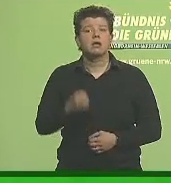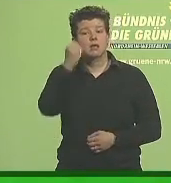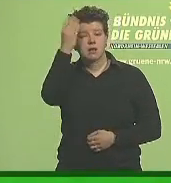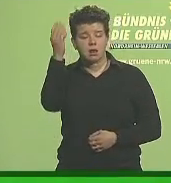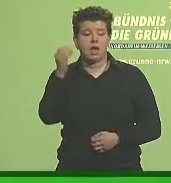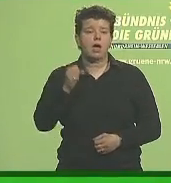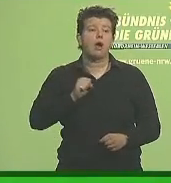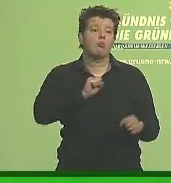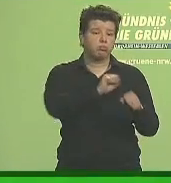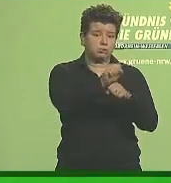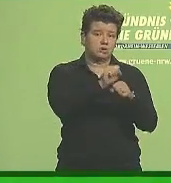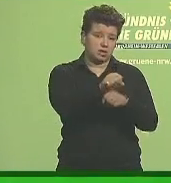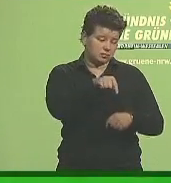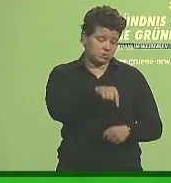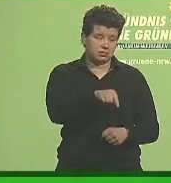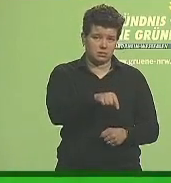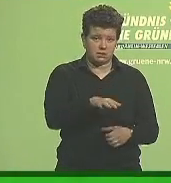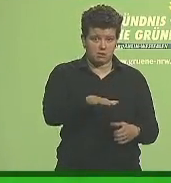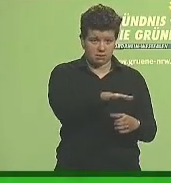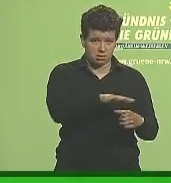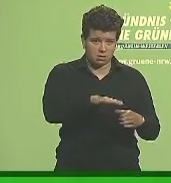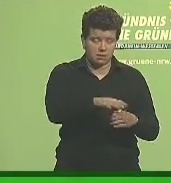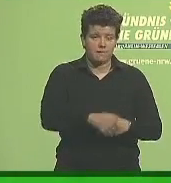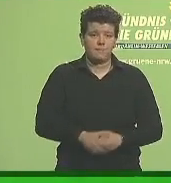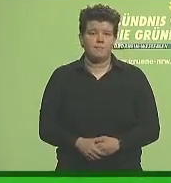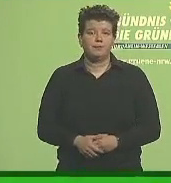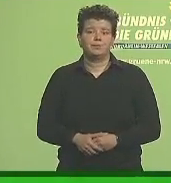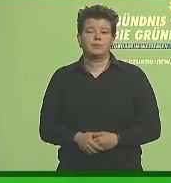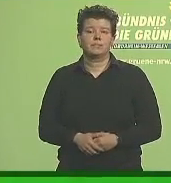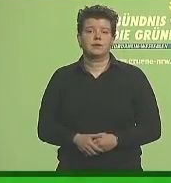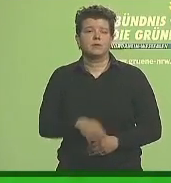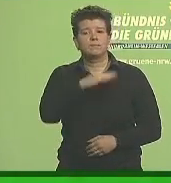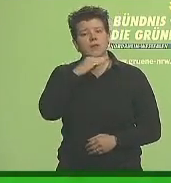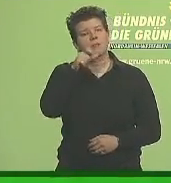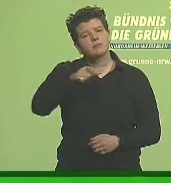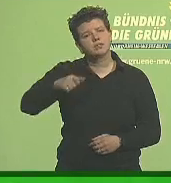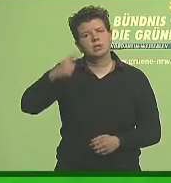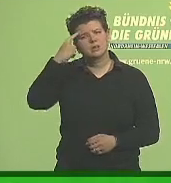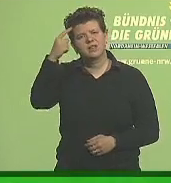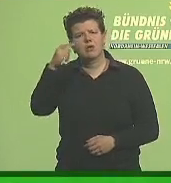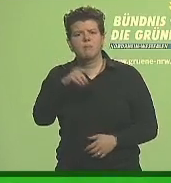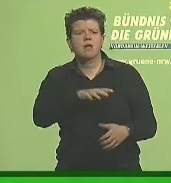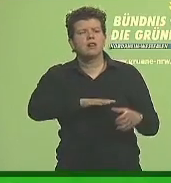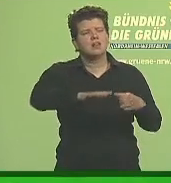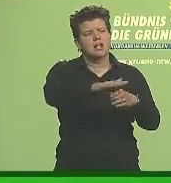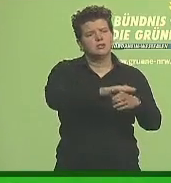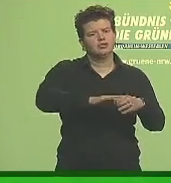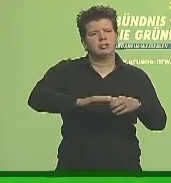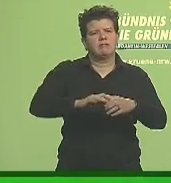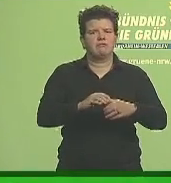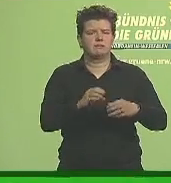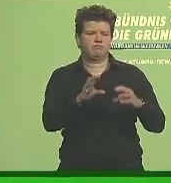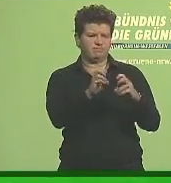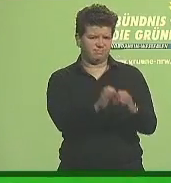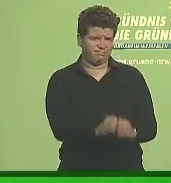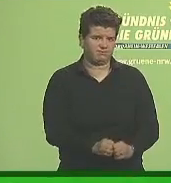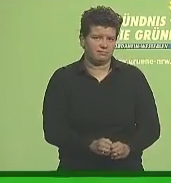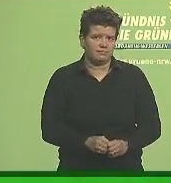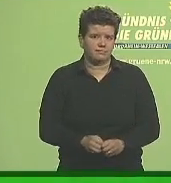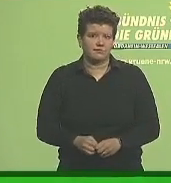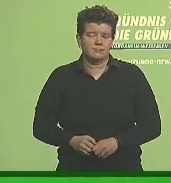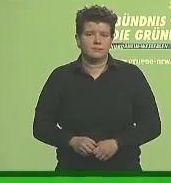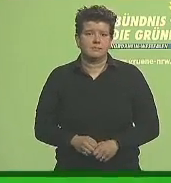welche, denen gefällt es nicht, dass da ein Landschaftseingriff stattfindet. Ein Landschaftseingriff, wo die Naturschutzverbände aber sagen, der ist vertretbar. Und